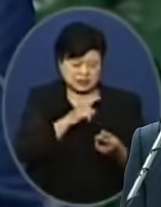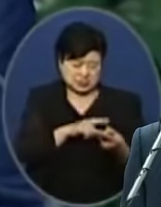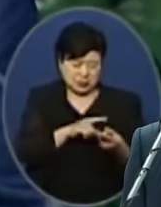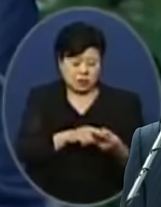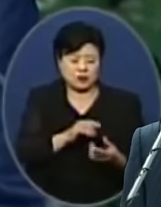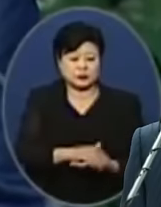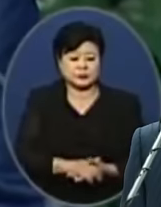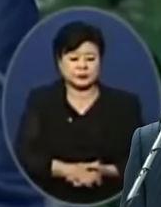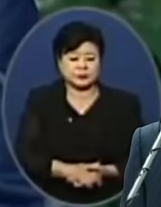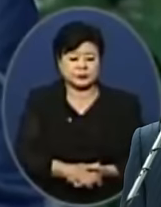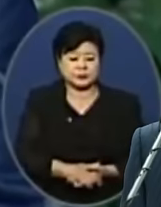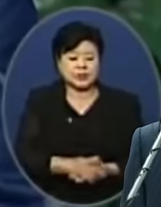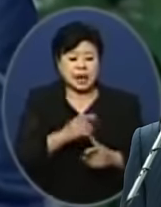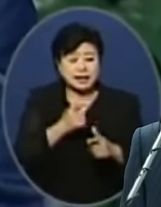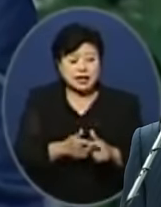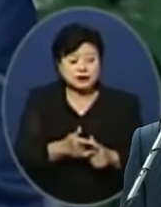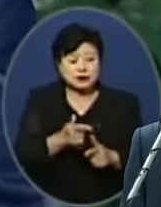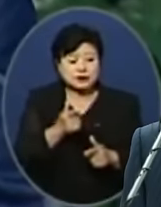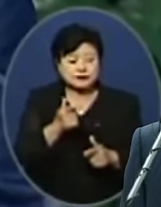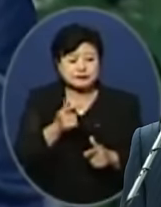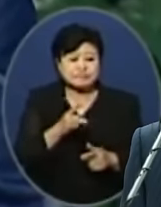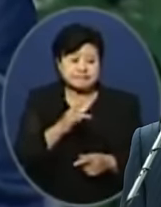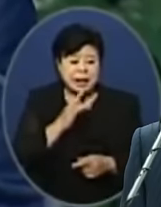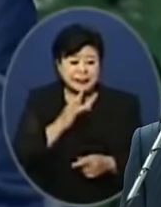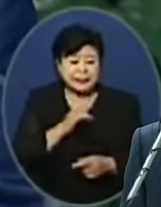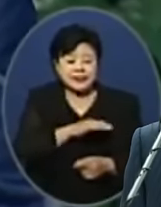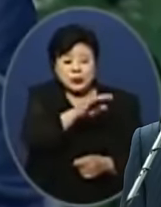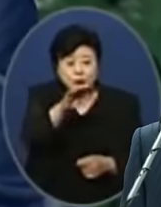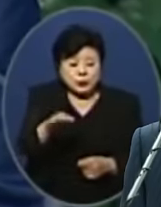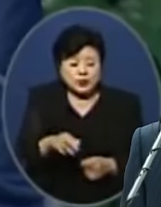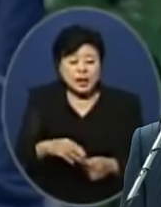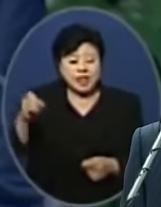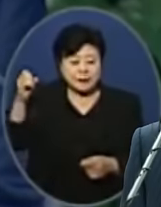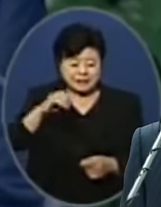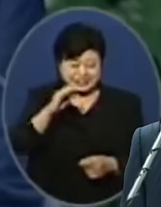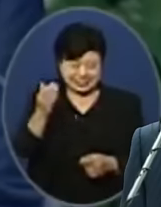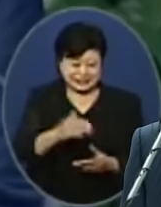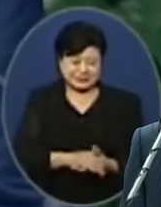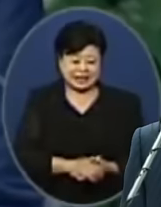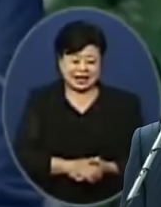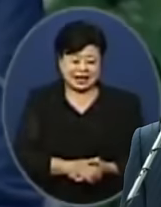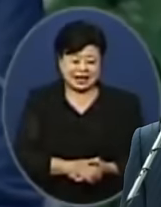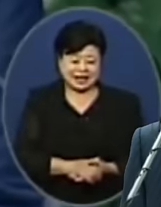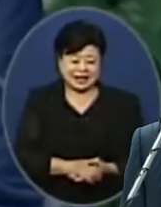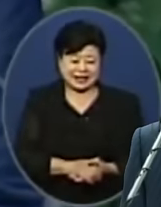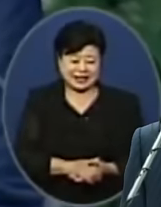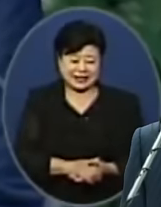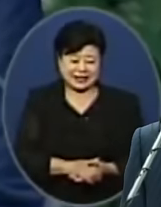것입니다. 예수님만이 우리의 빛이신 것입니다.